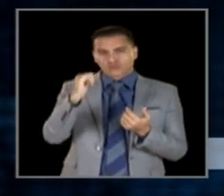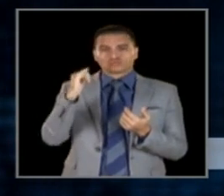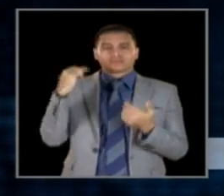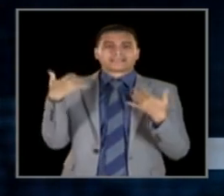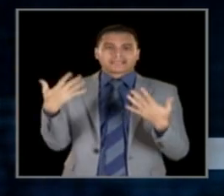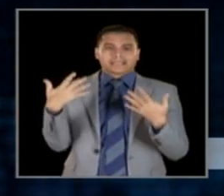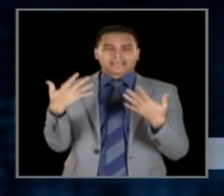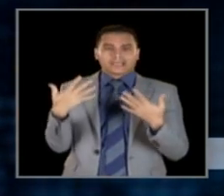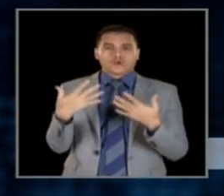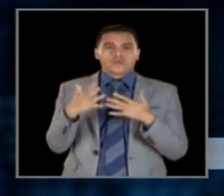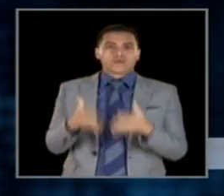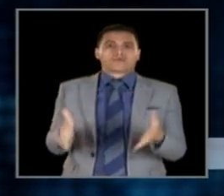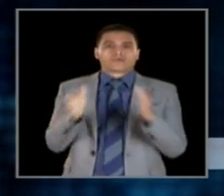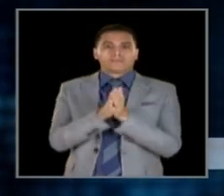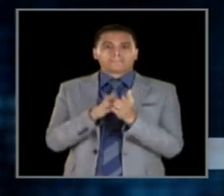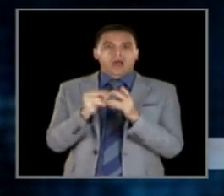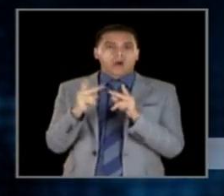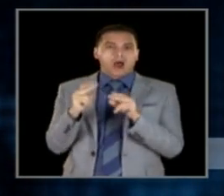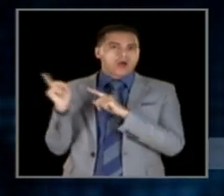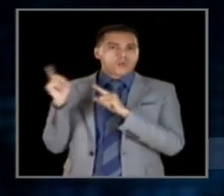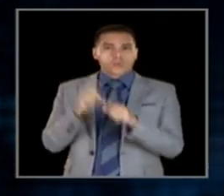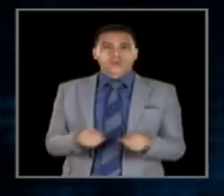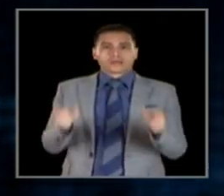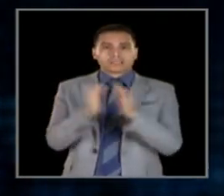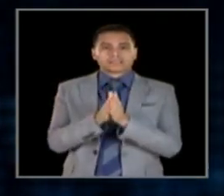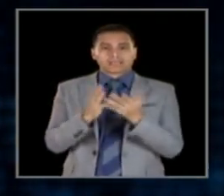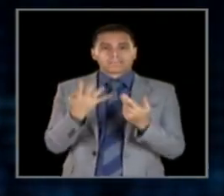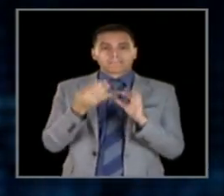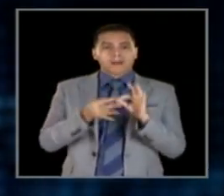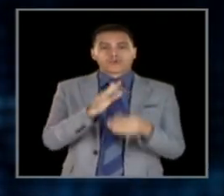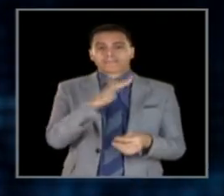322500 جنيه، ويبقى مجموع المبلغ من أول حلقة لحد دلوقتي